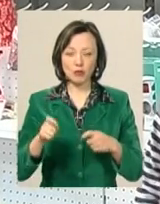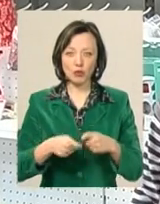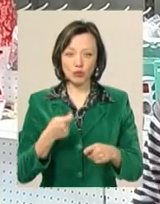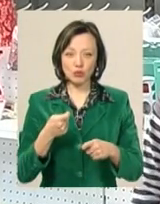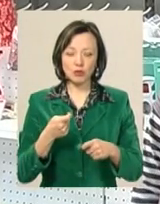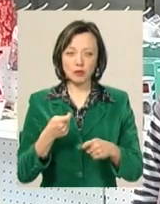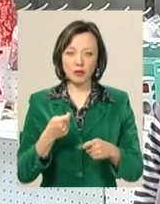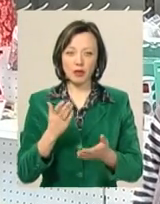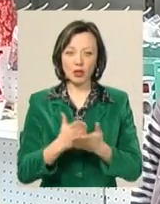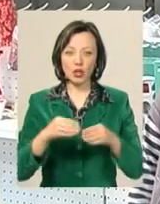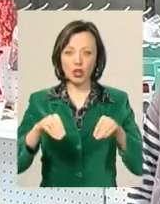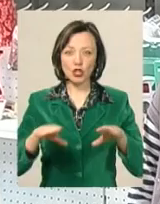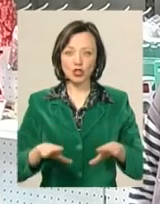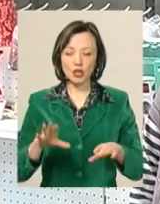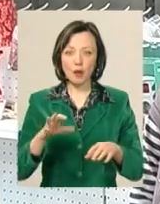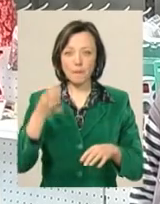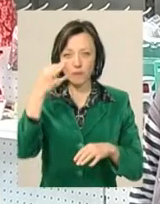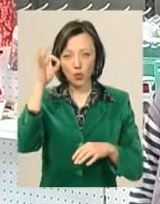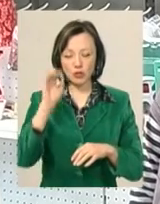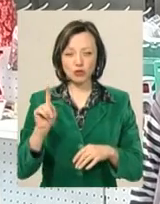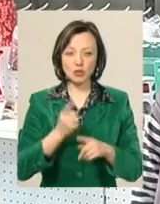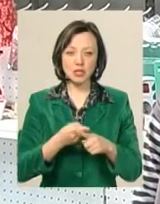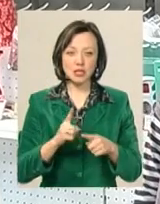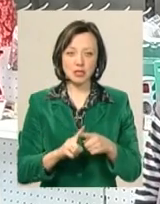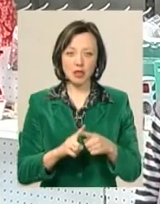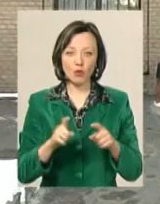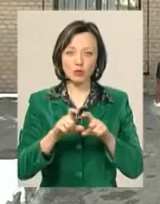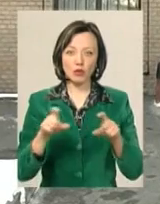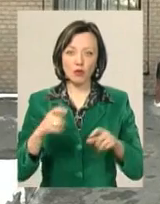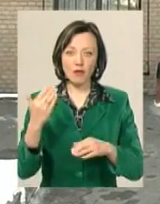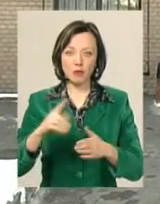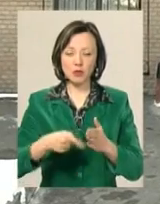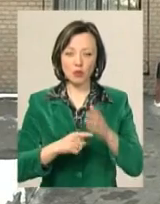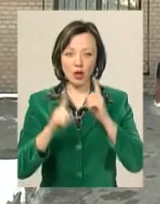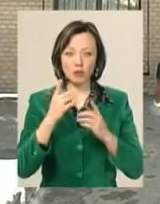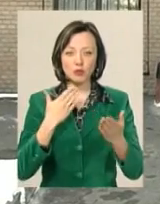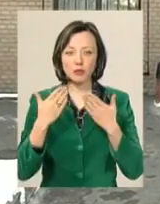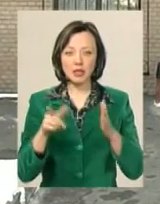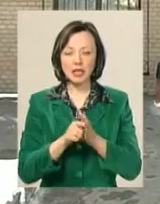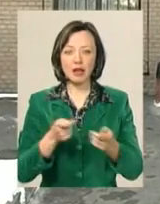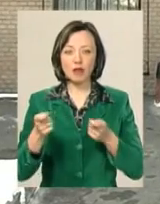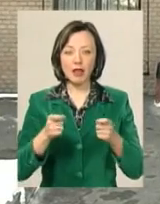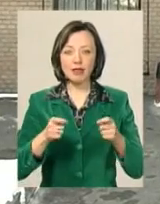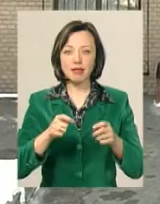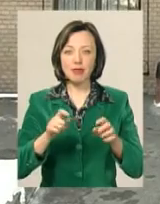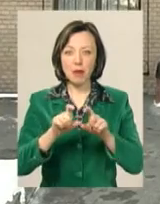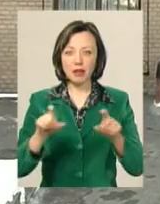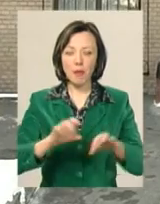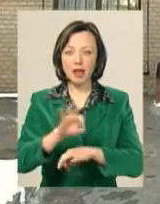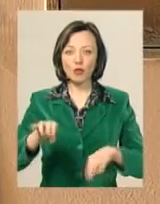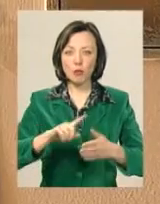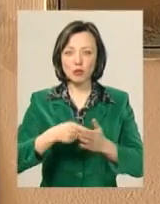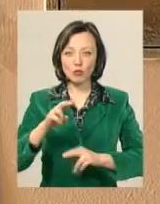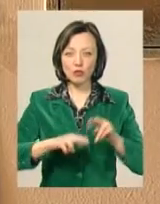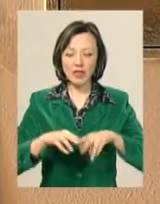правопорушень, у нас є їхнє рішення про те, що це є постанова міської ради. Поспілкуватися з керівником департаменту архітектури,